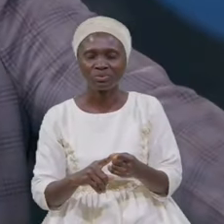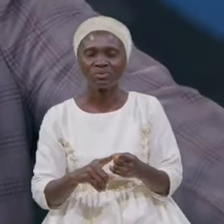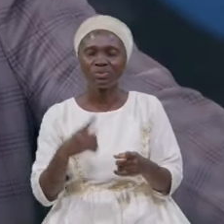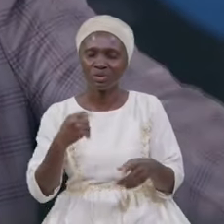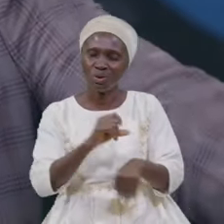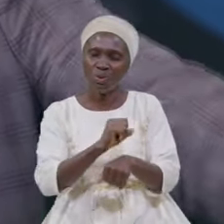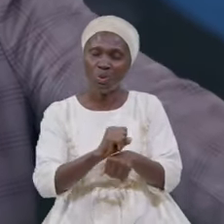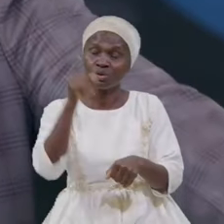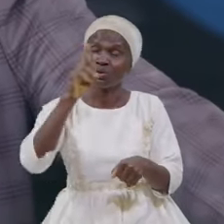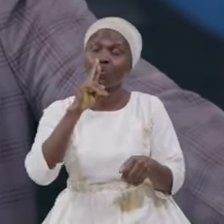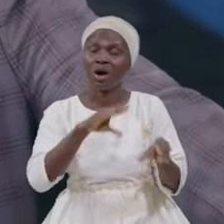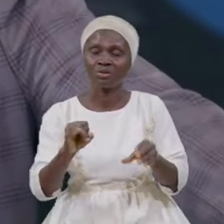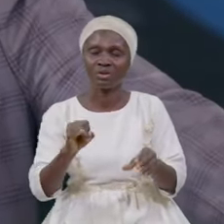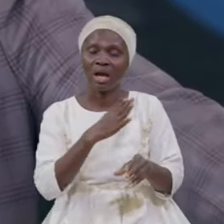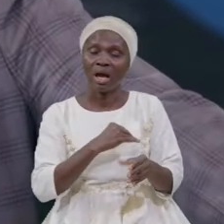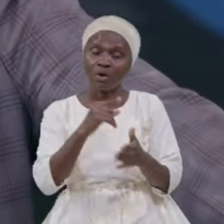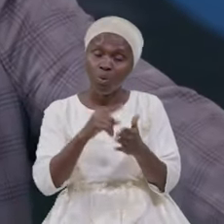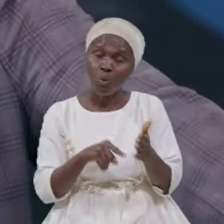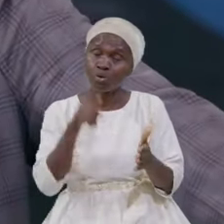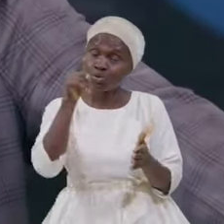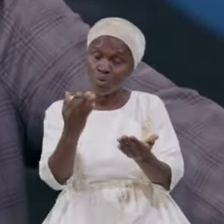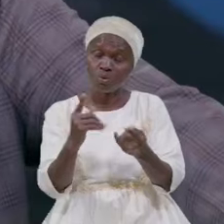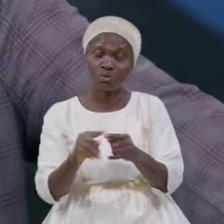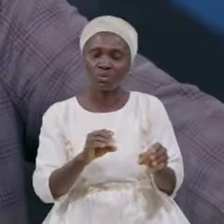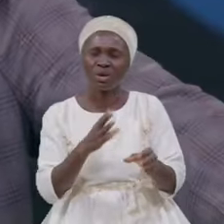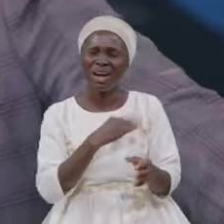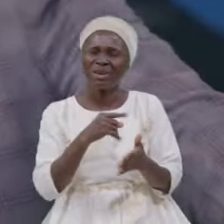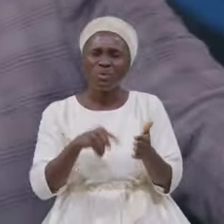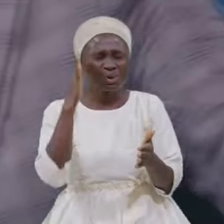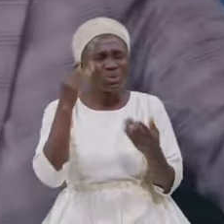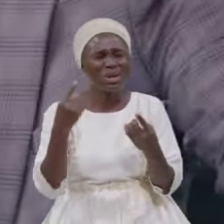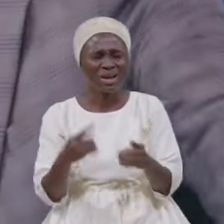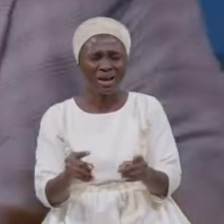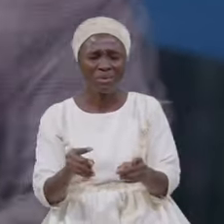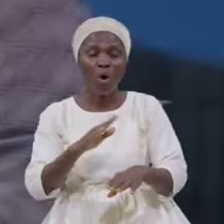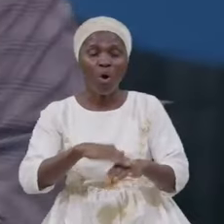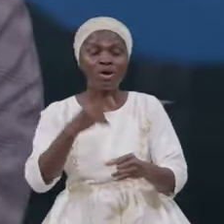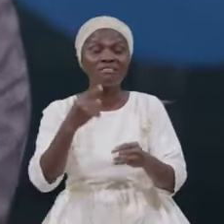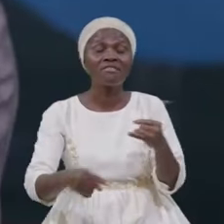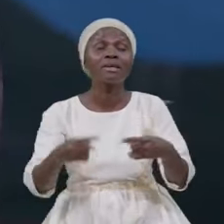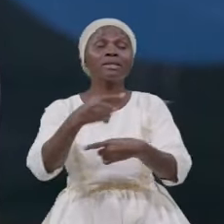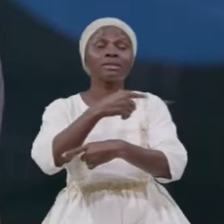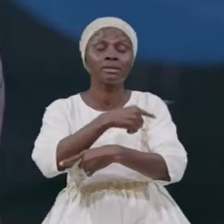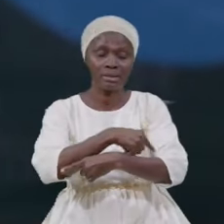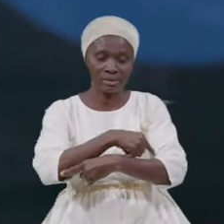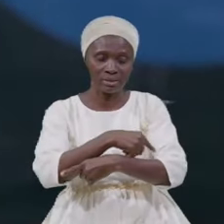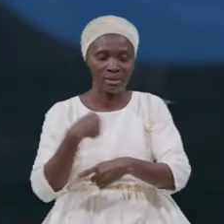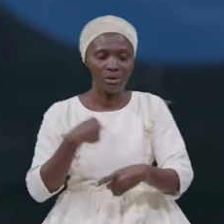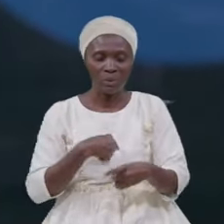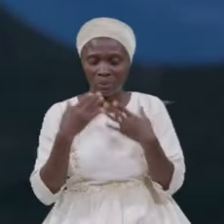par rapport à ce que tu fais, tu veux faire et ce qui arrivera au dernier jour. Nous te remercions pour